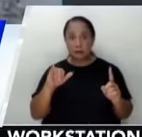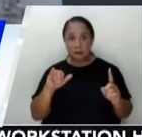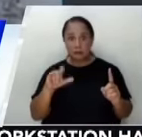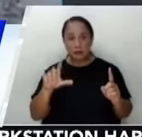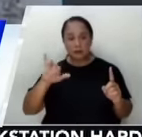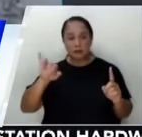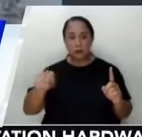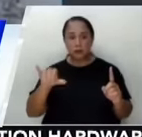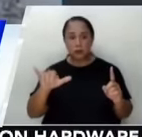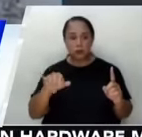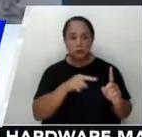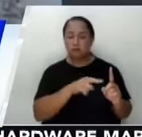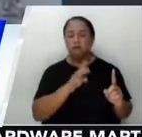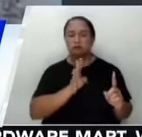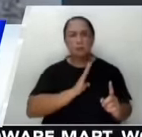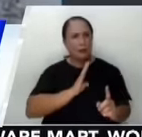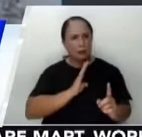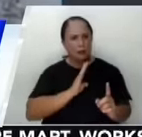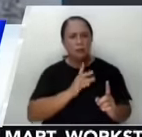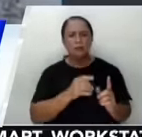mabait.